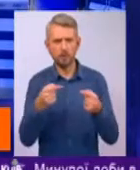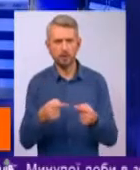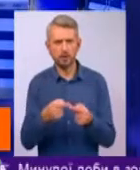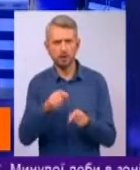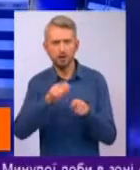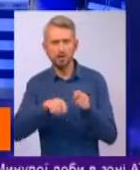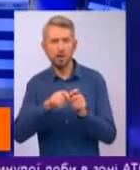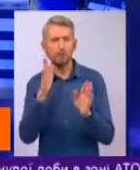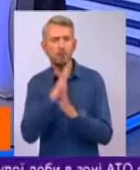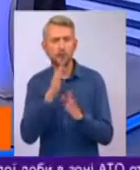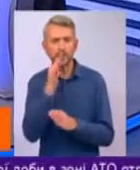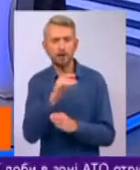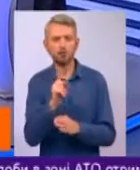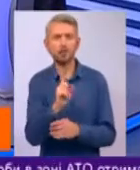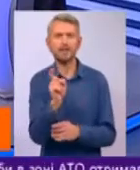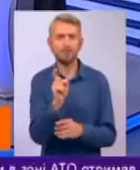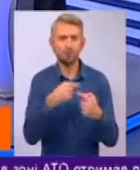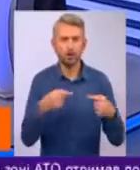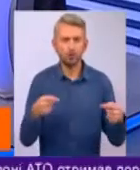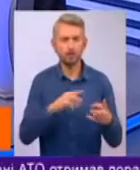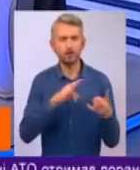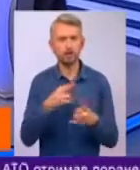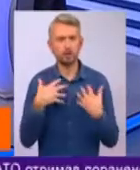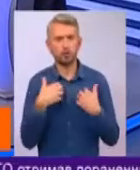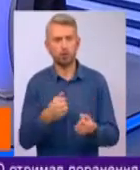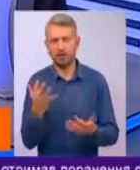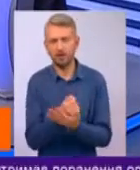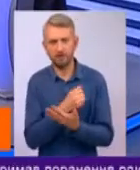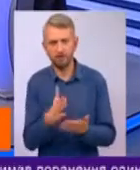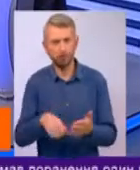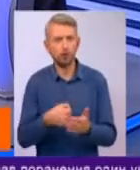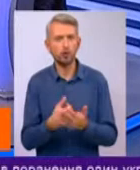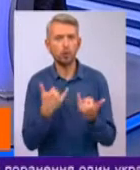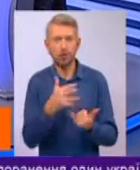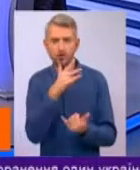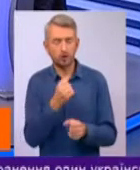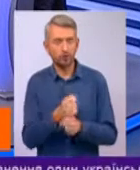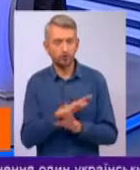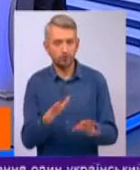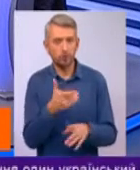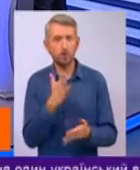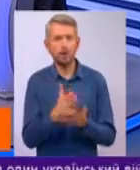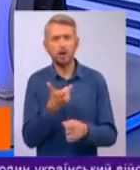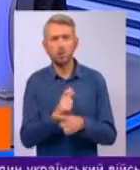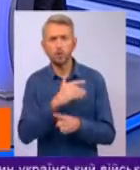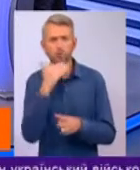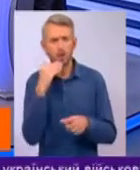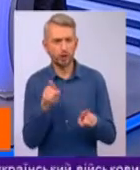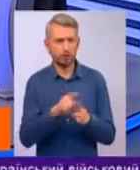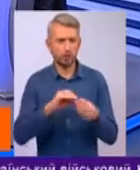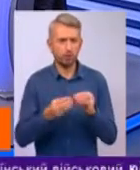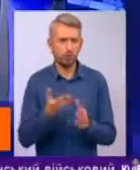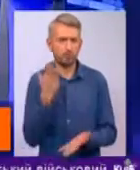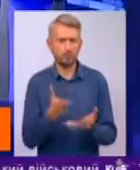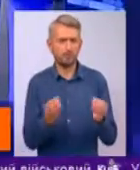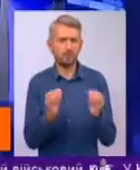повітря і сказати, що хімічних речовин, шкідливих для здоров'я, не виявлено. До цього часу цього не зроблено. Є дуже багато таких проблем, можливо, з